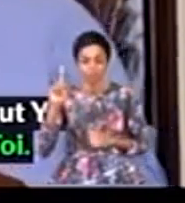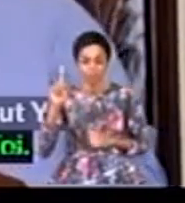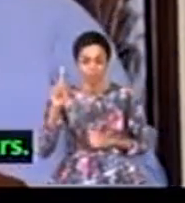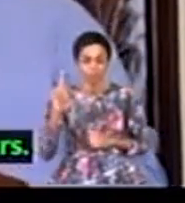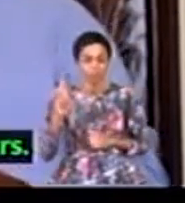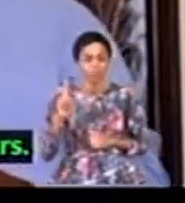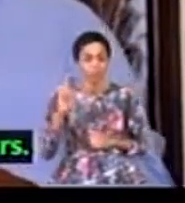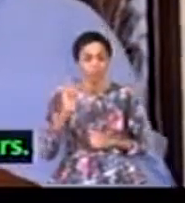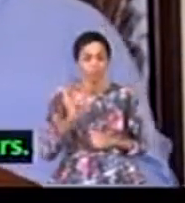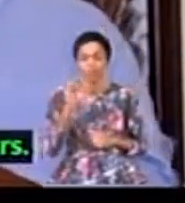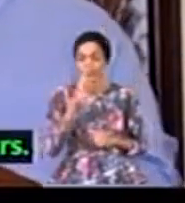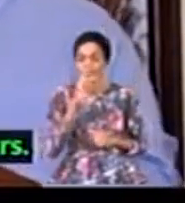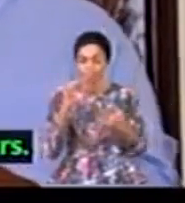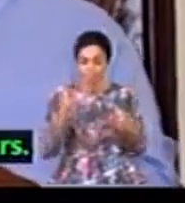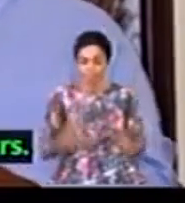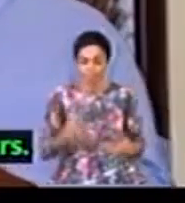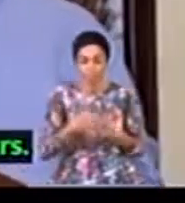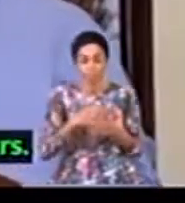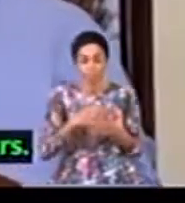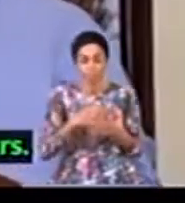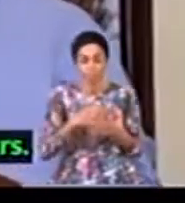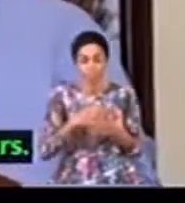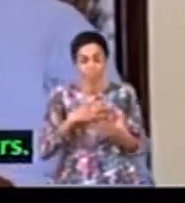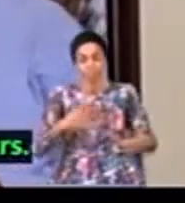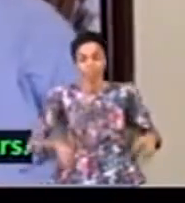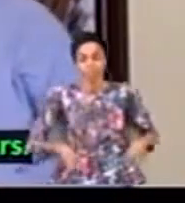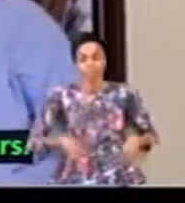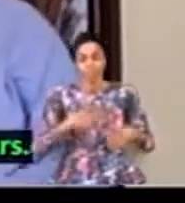غيرك حاضر في حياتي